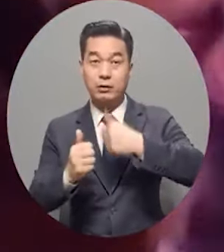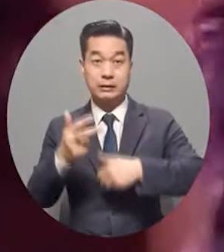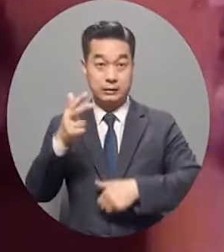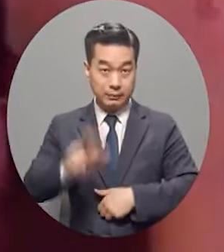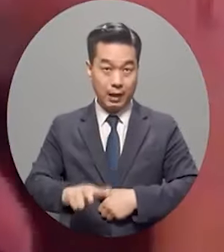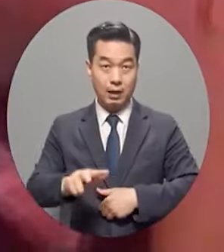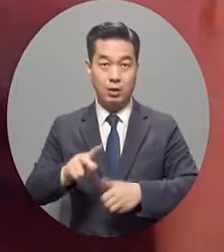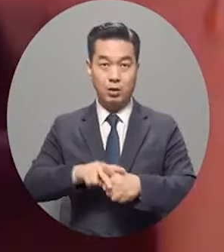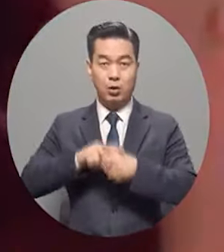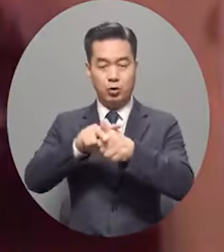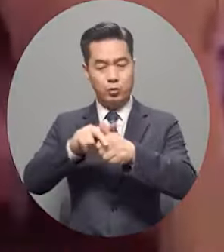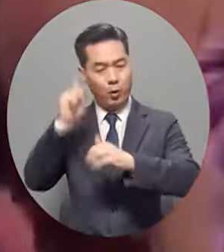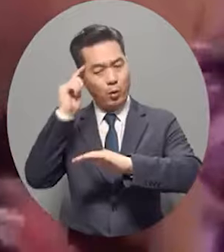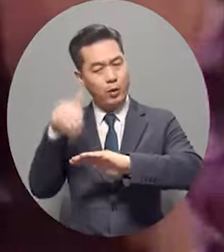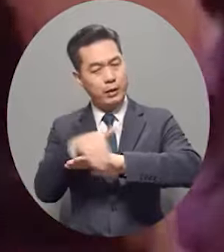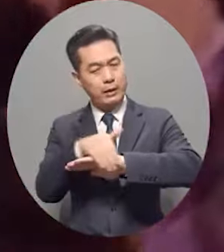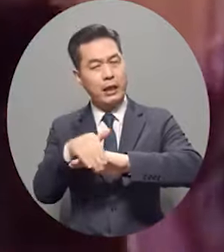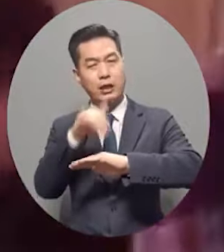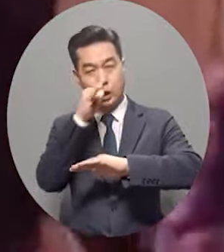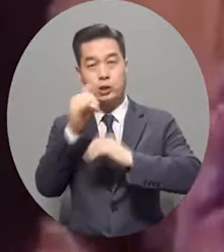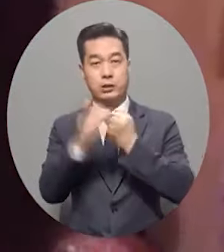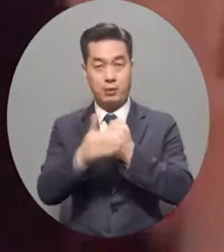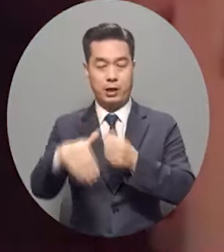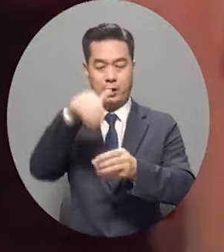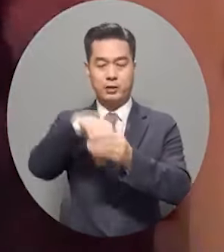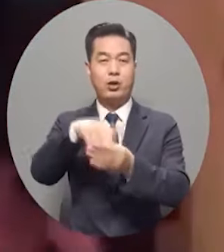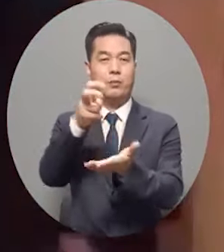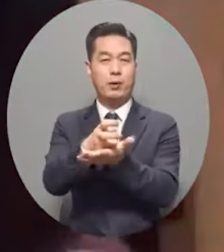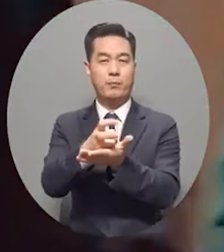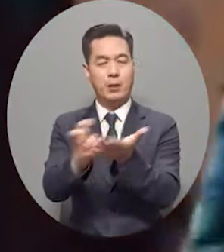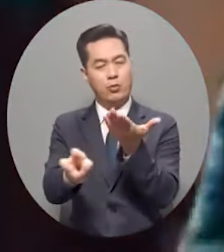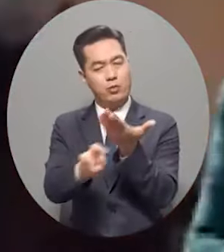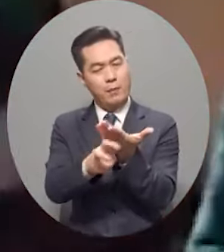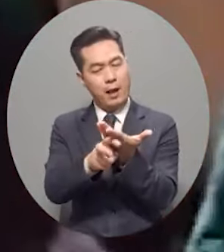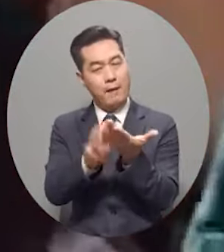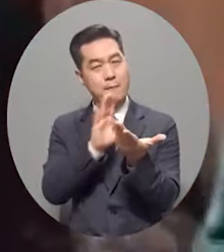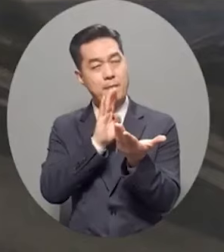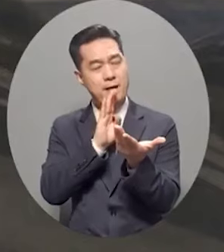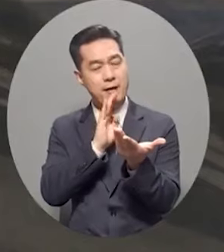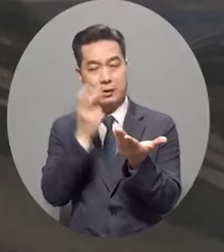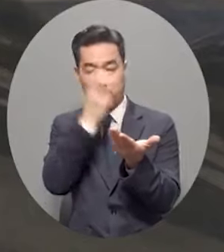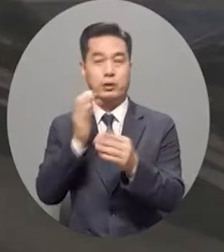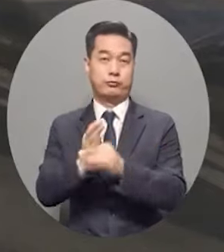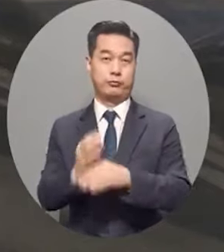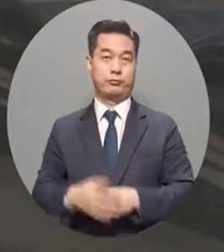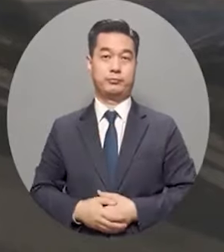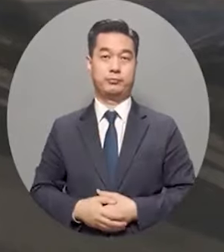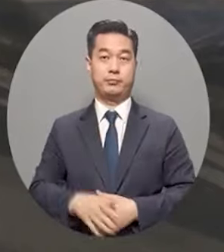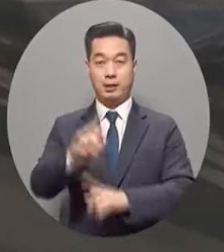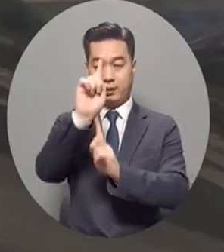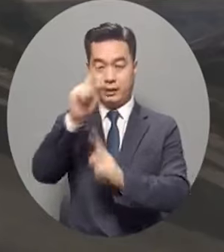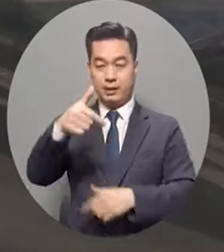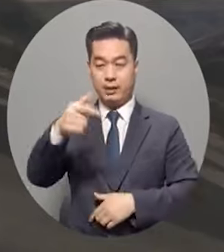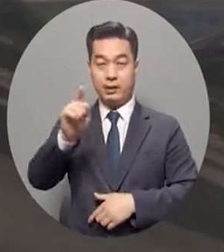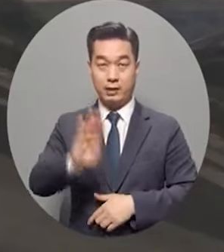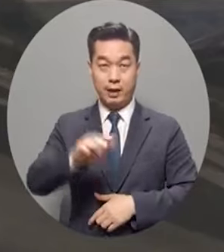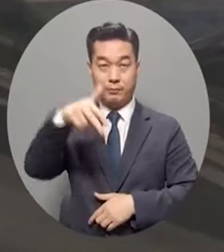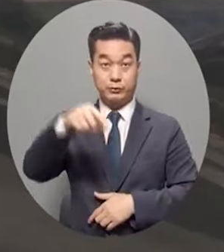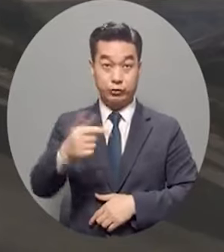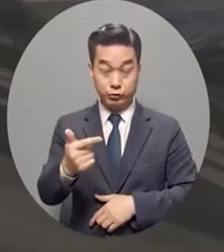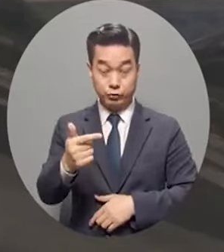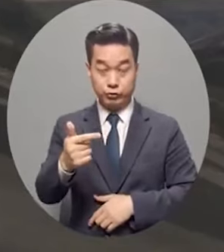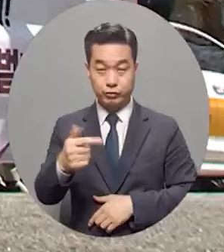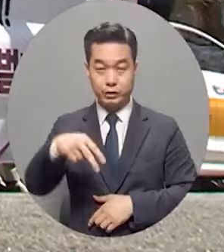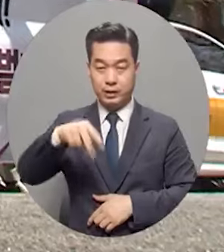입 후보 예정자로 볼 수 있다며 선거법 위반 여부를 조사하고 있습니다. 이갑준 사 구청장에 이어